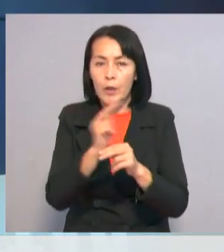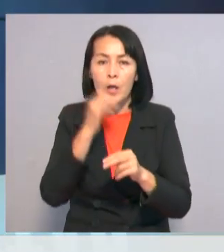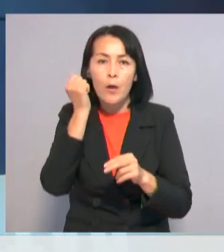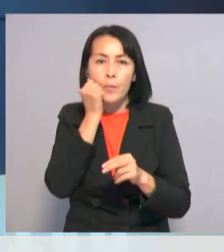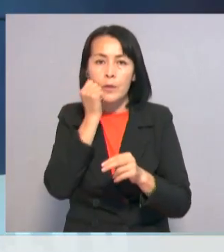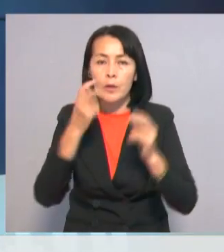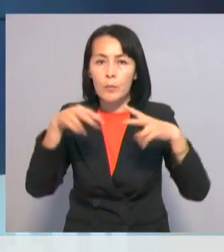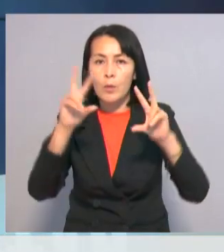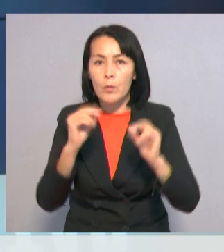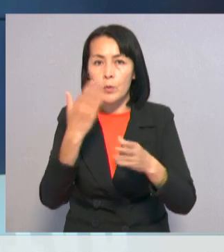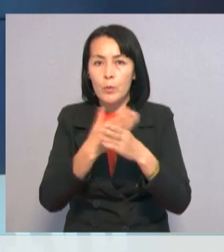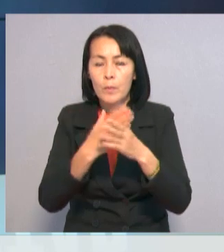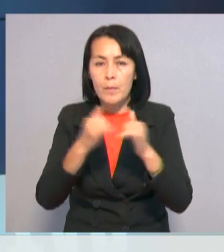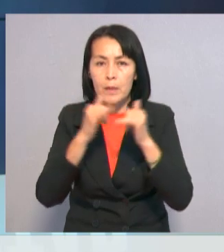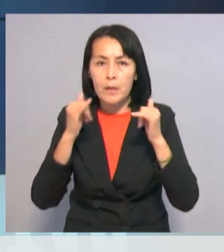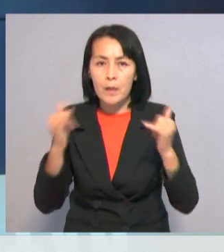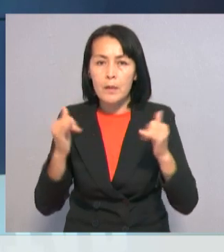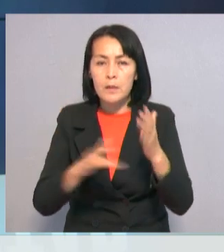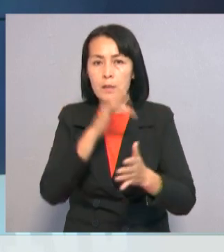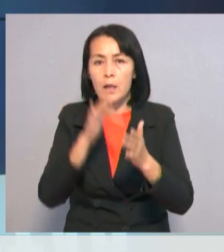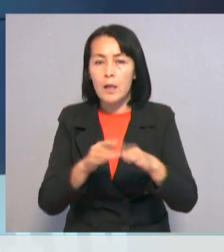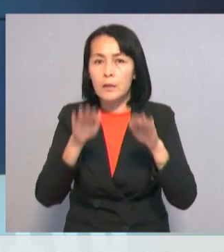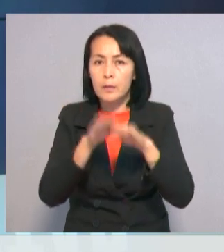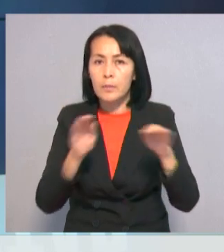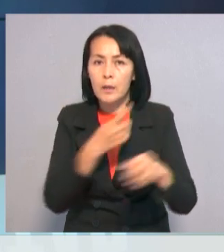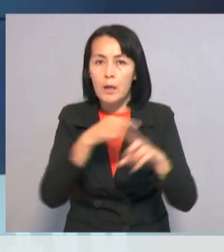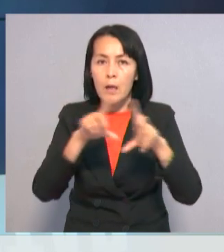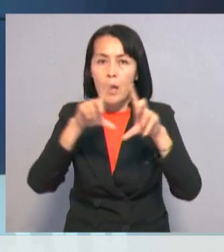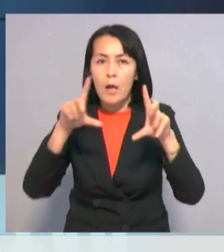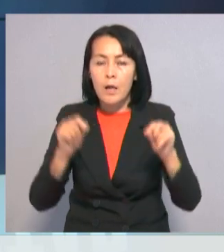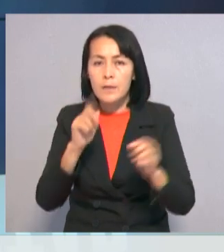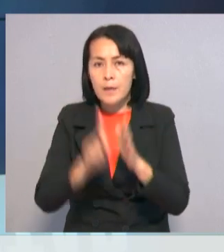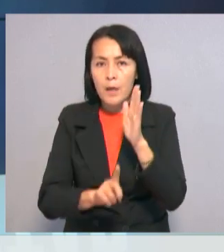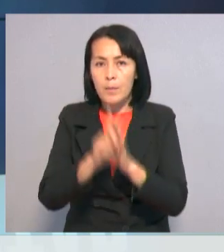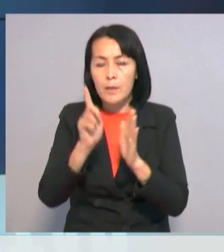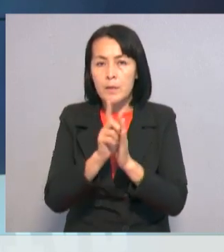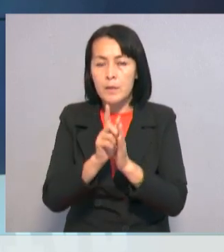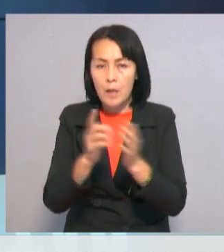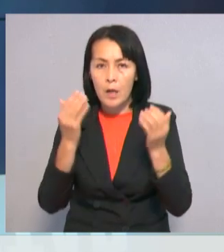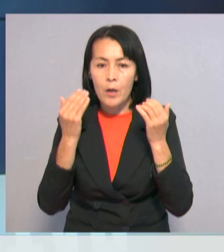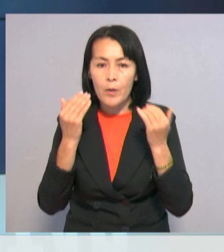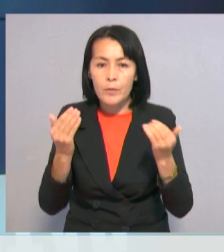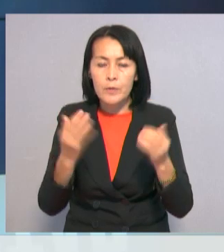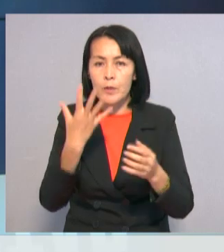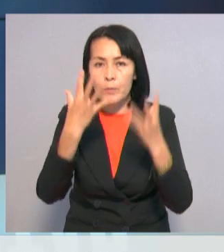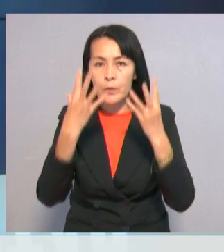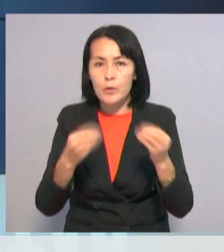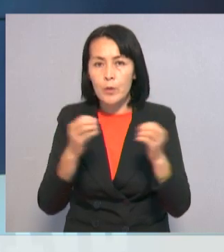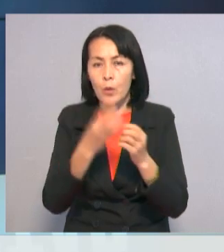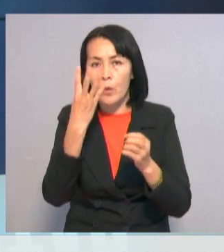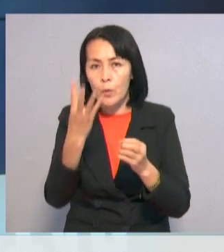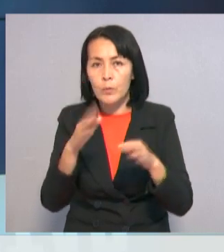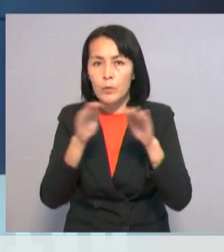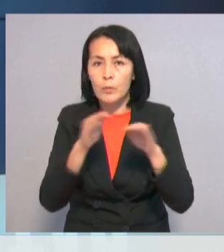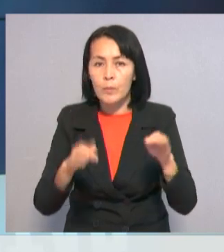мәскеулік мамандардың қыпалымен жүзеге асты. Қалалық балалар клиникалық ауруханасында қолға алынған бастама аясында 5 күнде 14